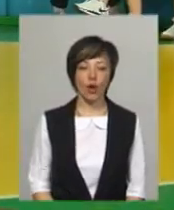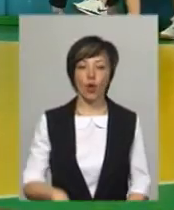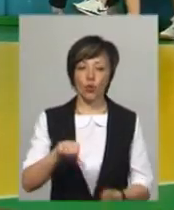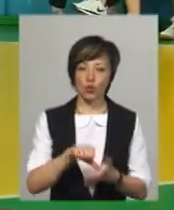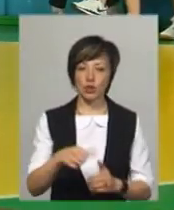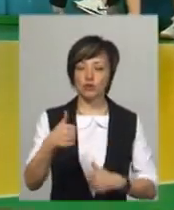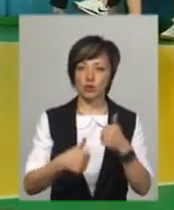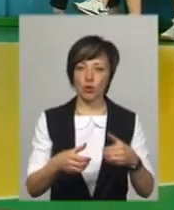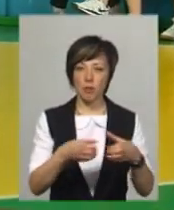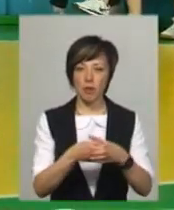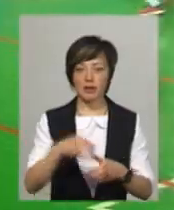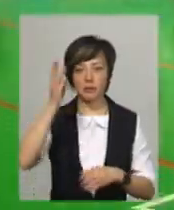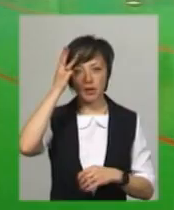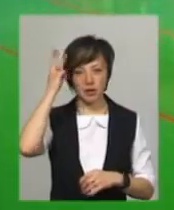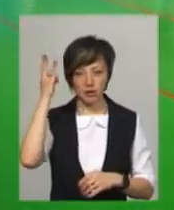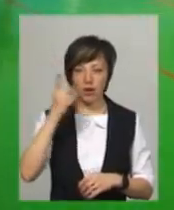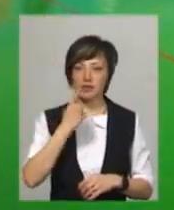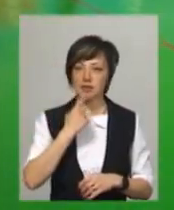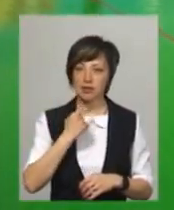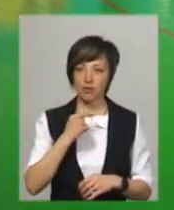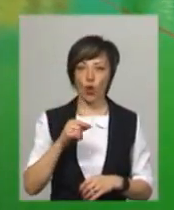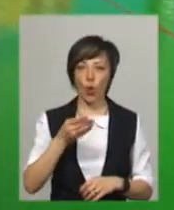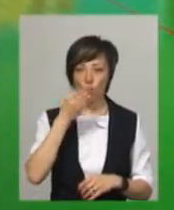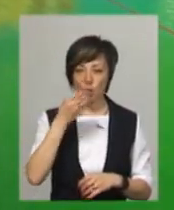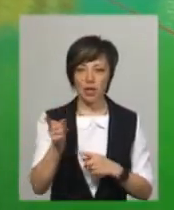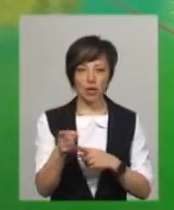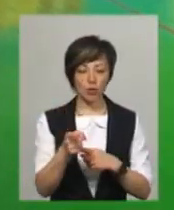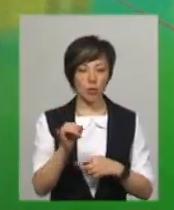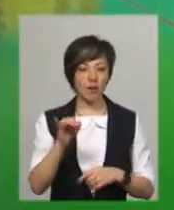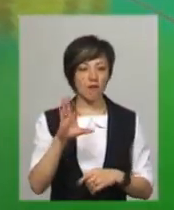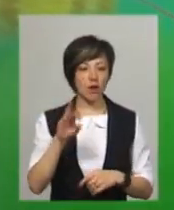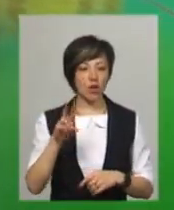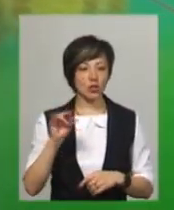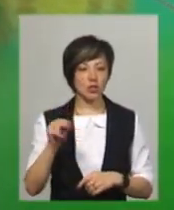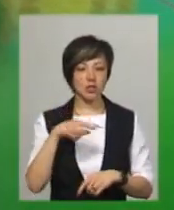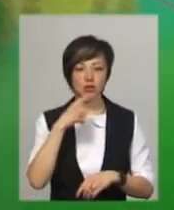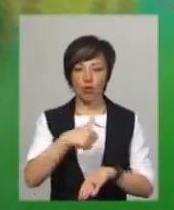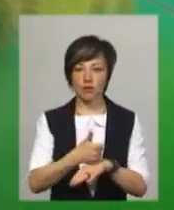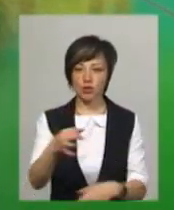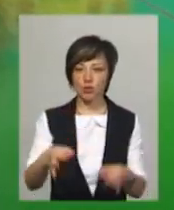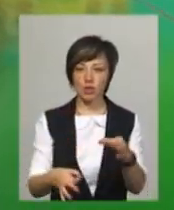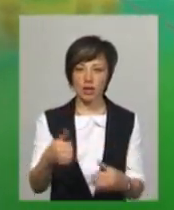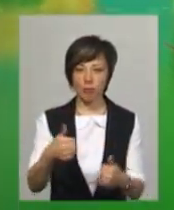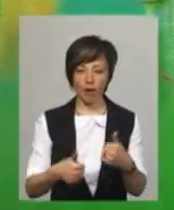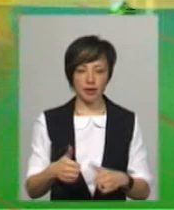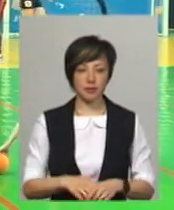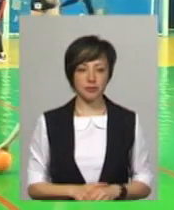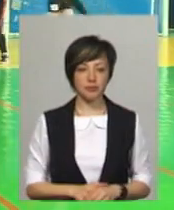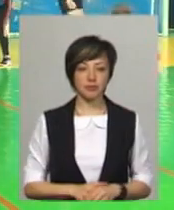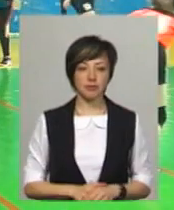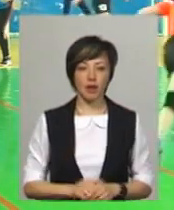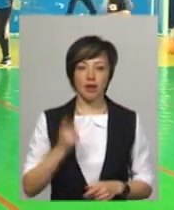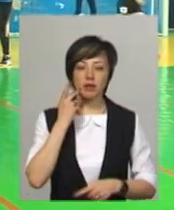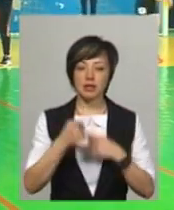Участь у турнірі беруть команди з Хмельницького, Красилова, Ужгорода, Тернополя та Волочиська, каже головний суддя змагань Анатолій Албу.